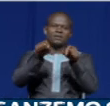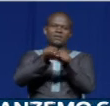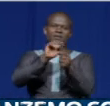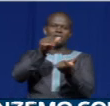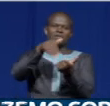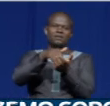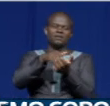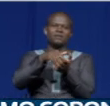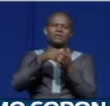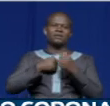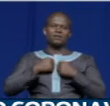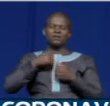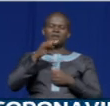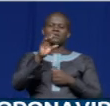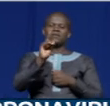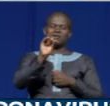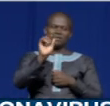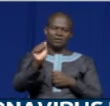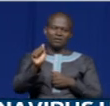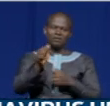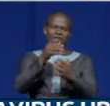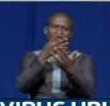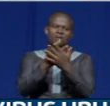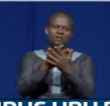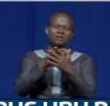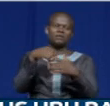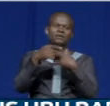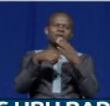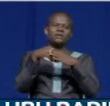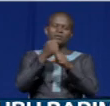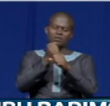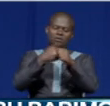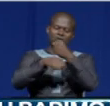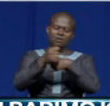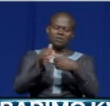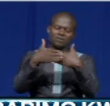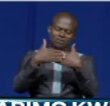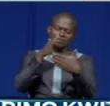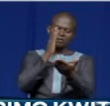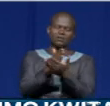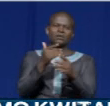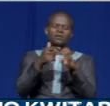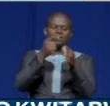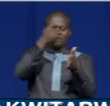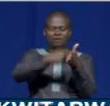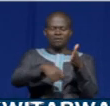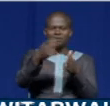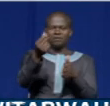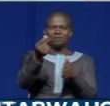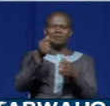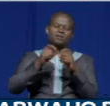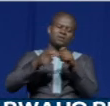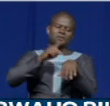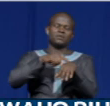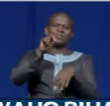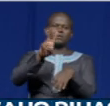cya Rwanda FDA nk'aho bafungirwa gukomeza gukora ibyo bikorwa ikindi bagashobora kubacibwa amafaranga ayikubye